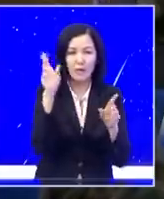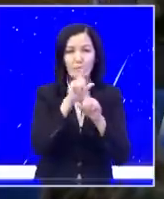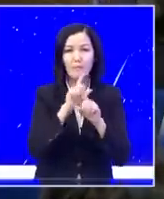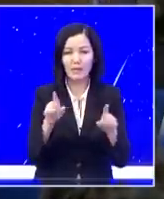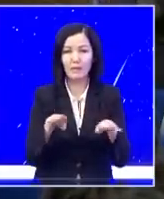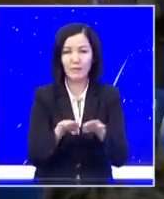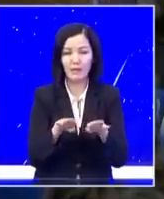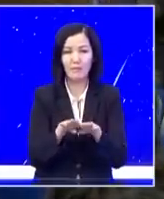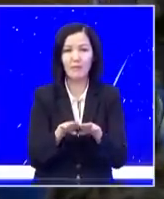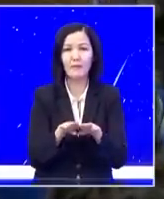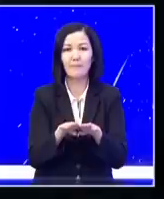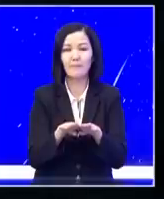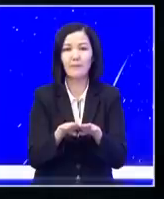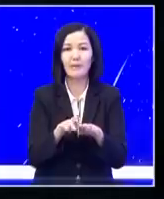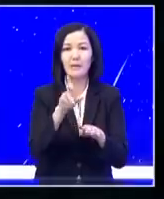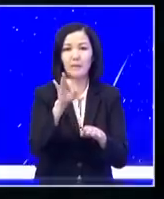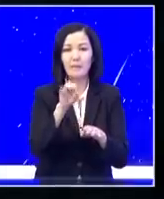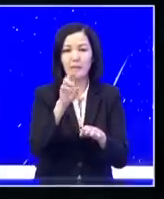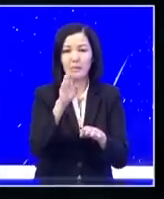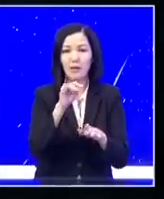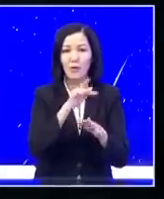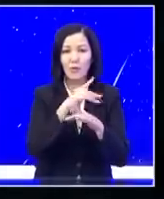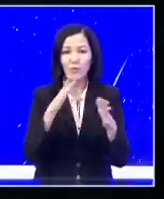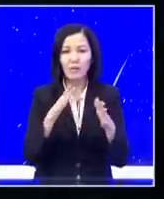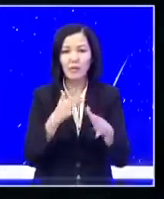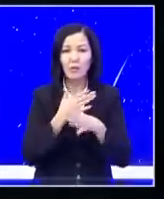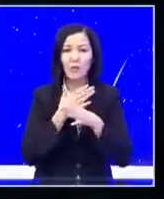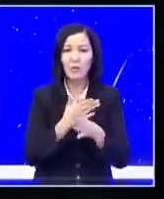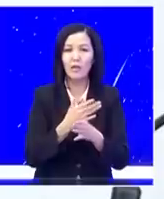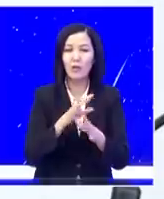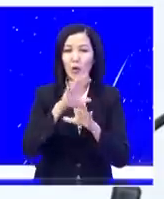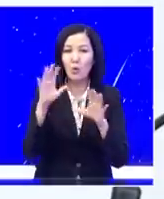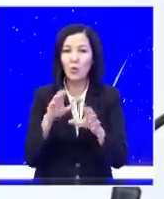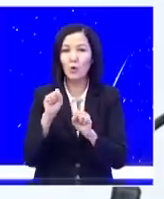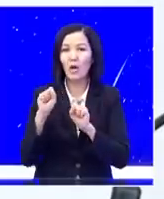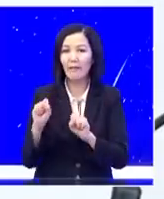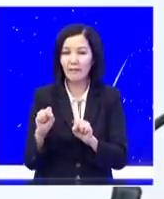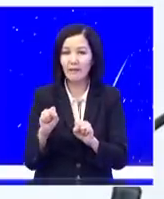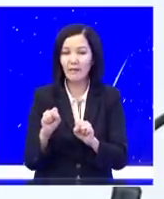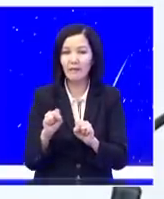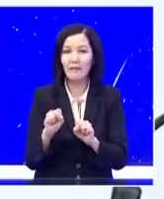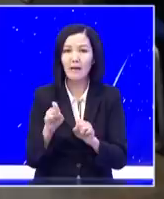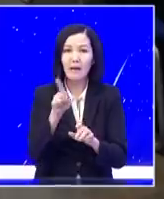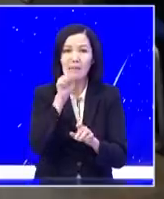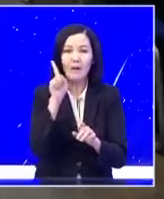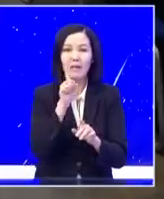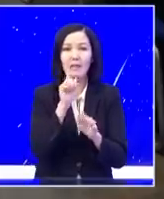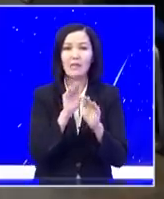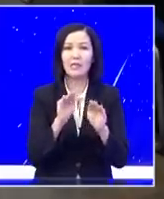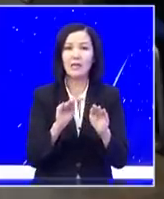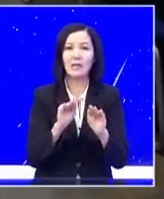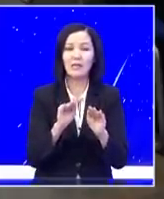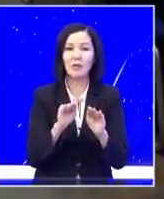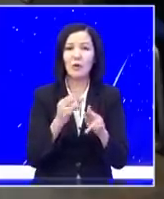аға көп жасқа пана бола білді. Қиын шақта қолдады, қорғады. Шәкірттері де оның кішілігі, кісілігін жиі